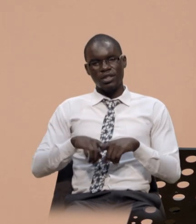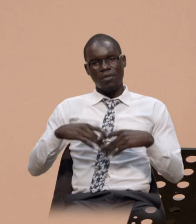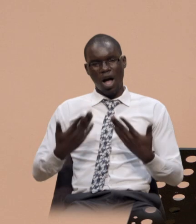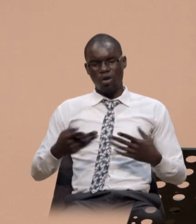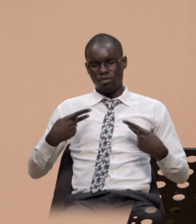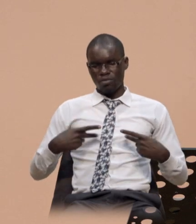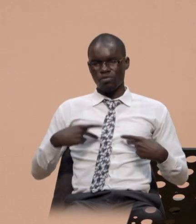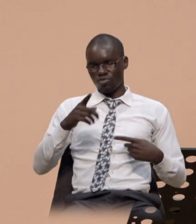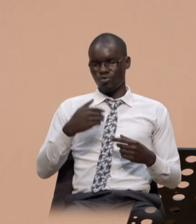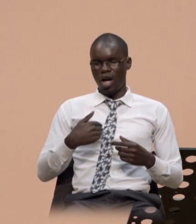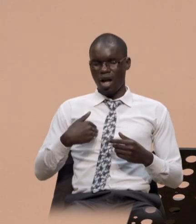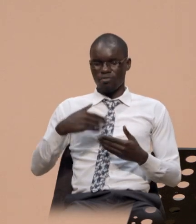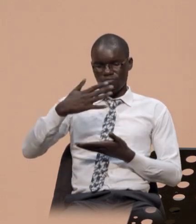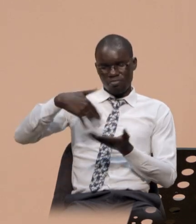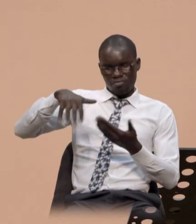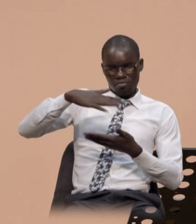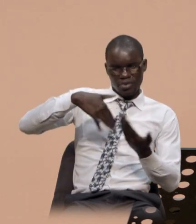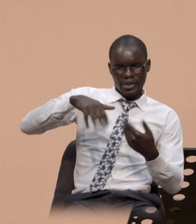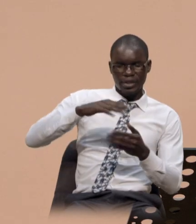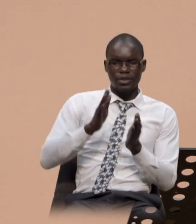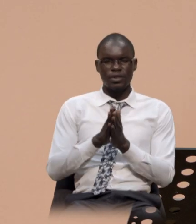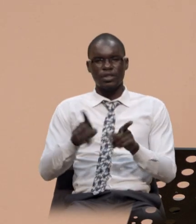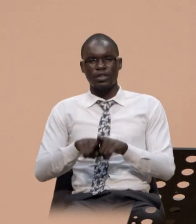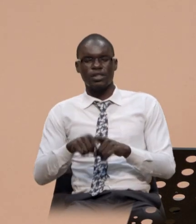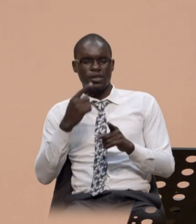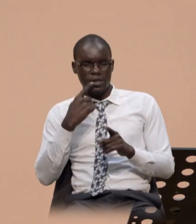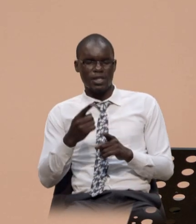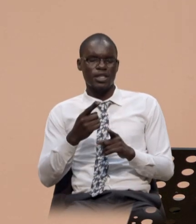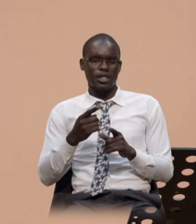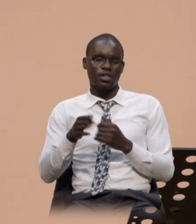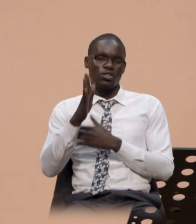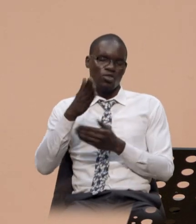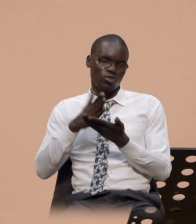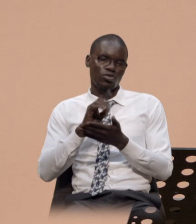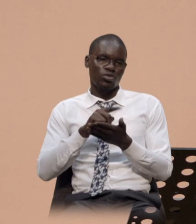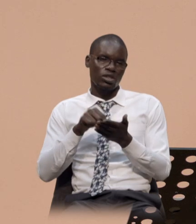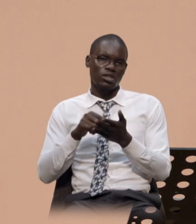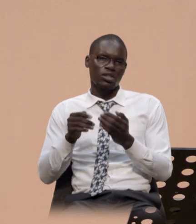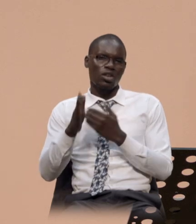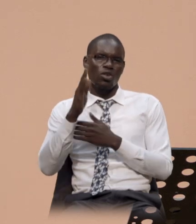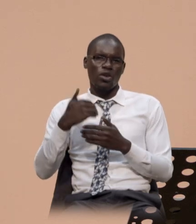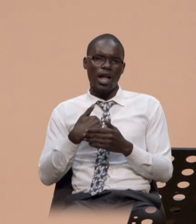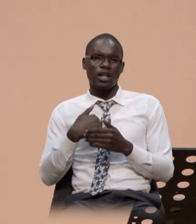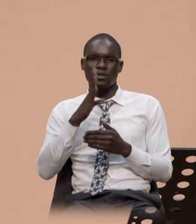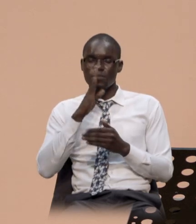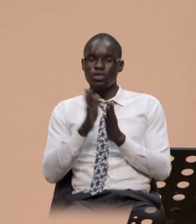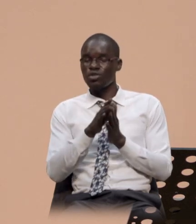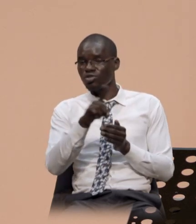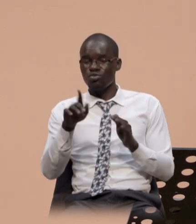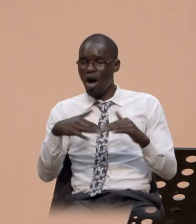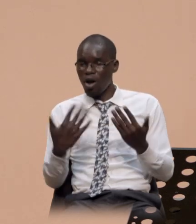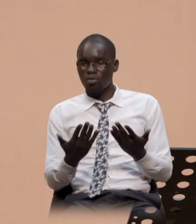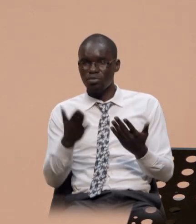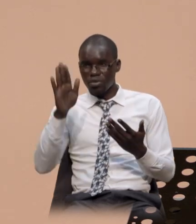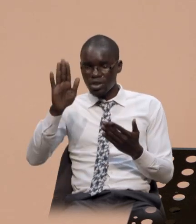nao, katika hali ya kumudhihirisha na kumwelezea Mungu juu ya hawa watu, Mungu amekuweka hapo kama mtumishi